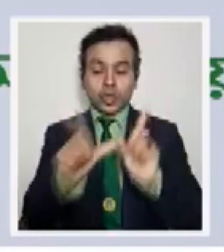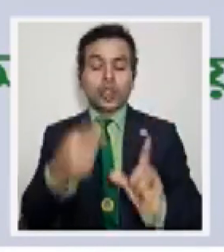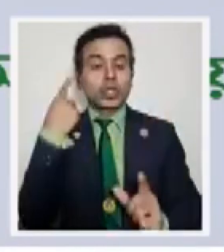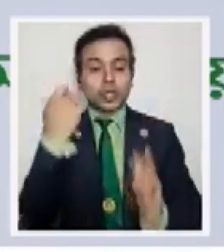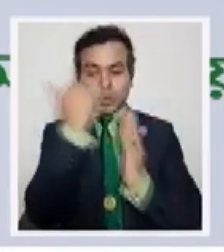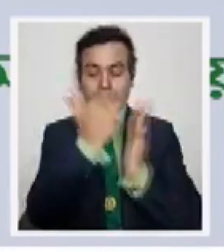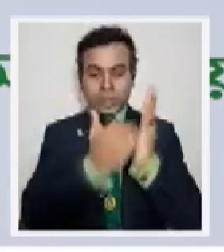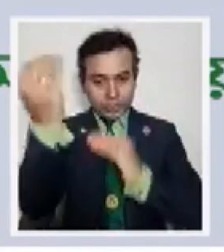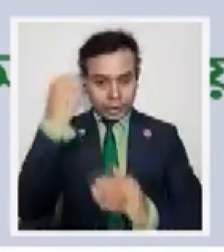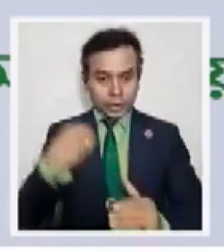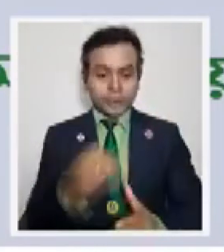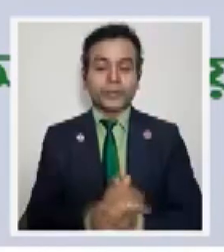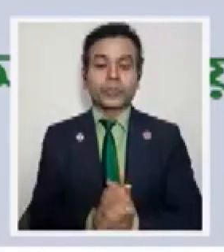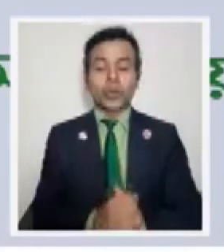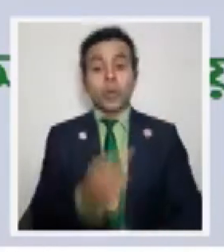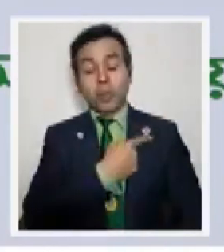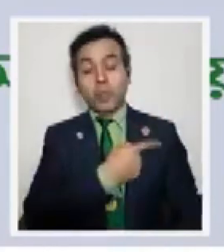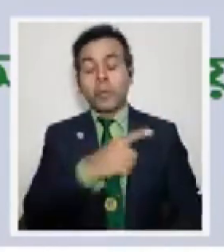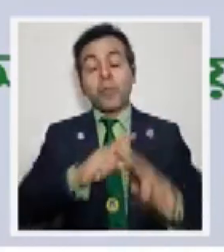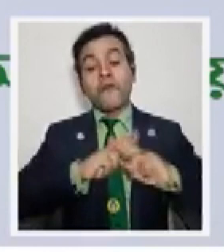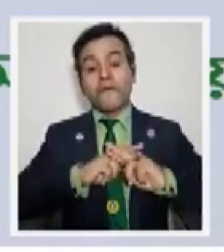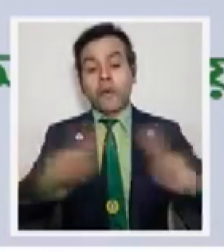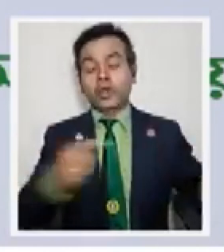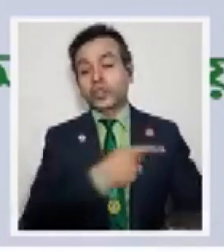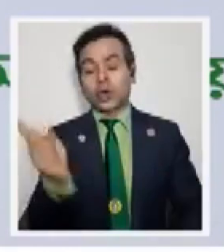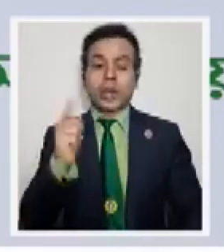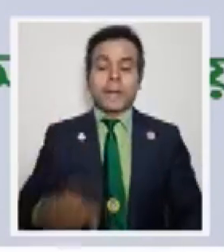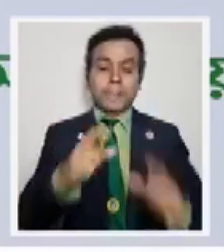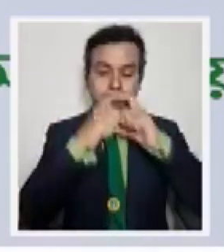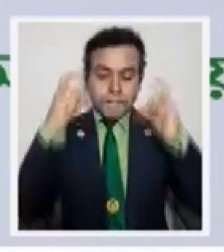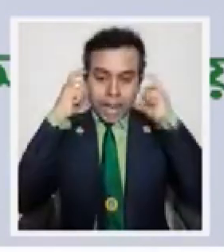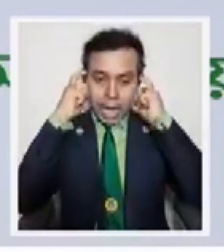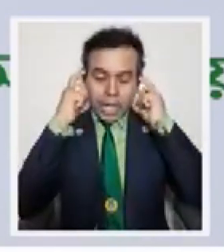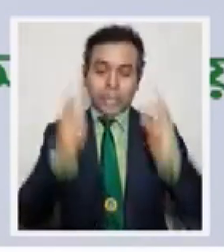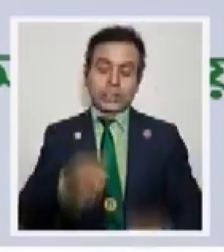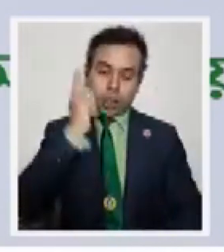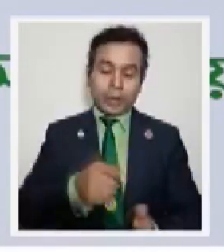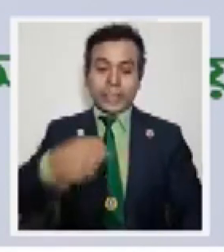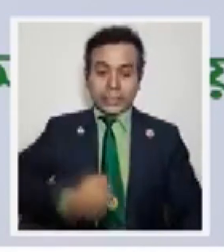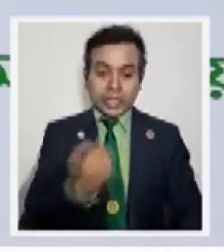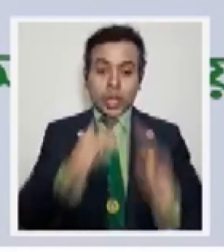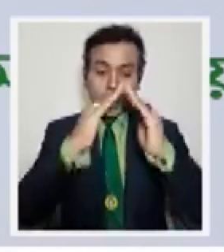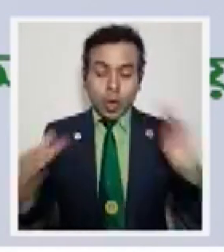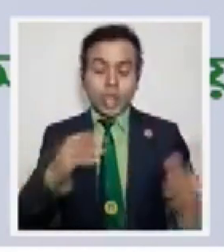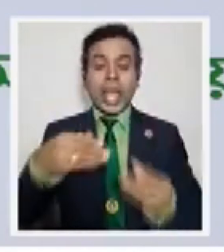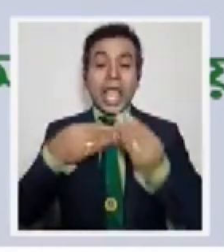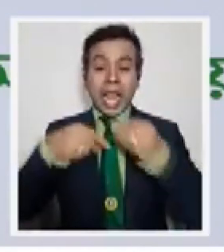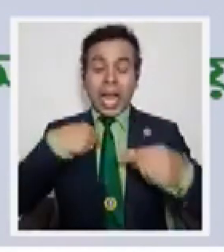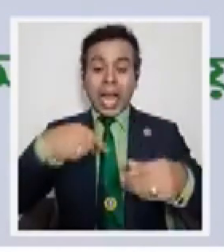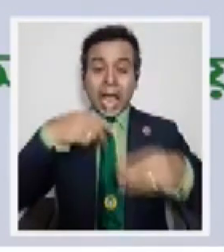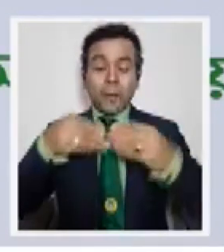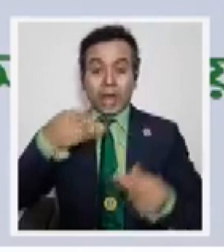সংস্থা মাস্ক পরা নিয়ে একেবারেই নতুন আপডেট দিয়েছেন বা তথ্য দিয়েছেন, সেটা